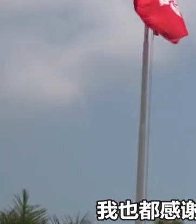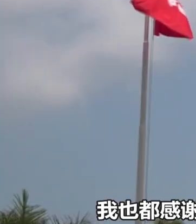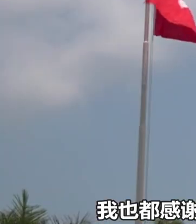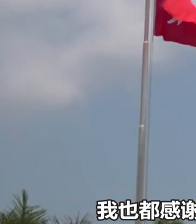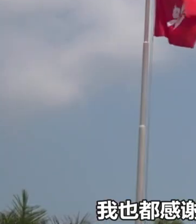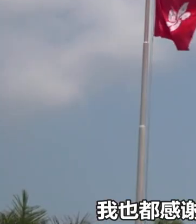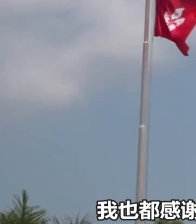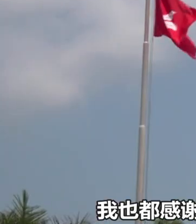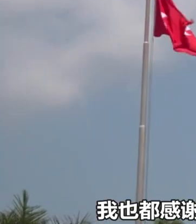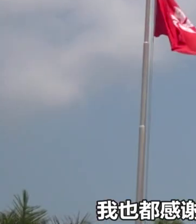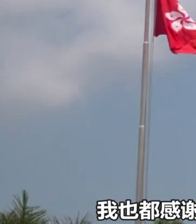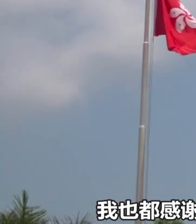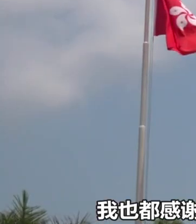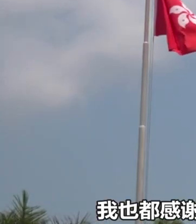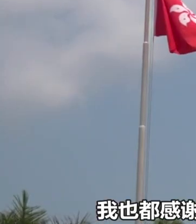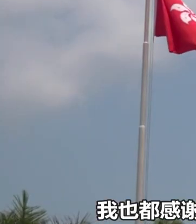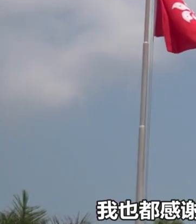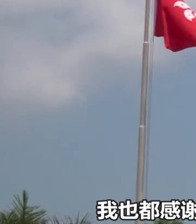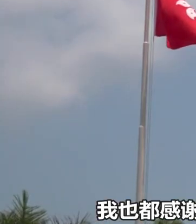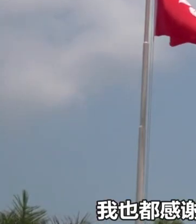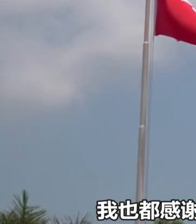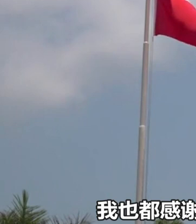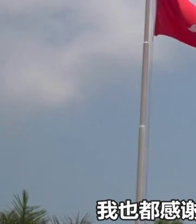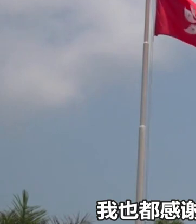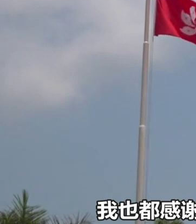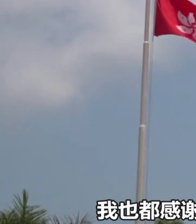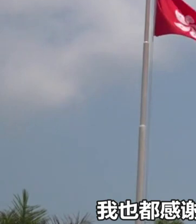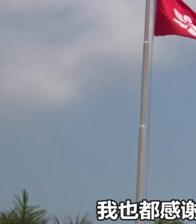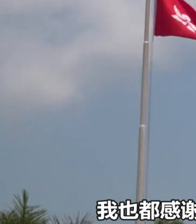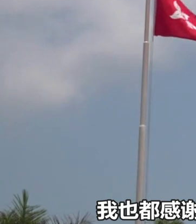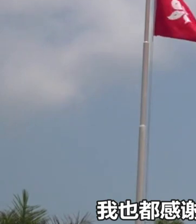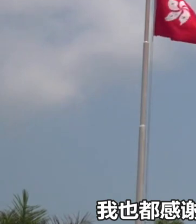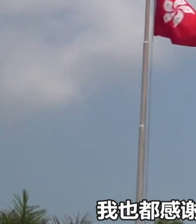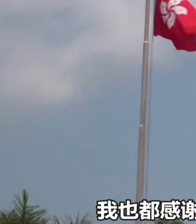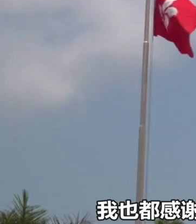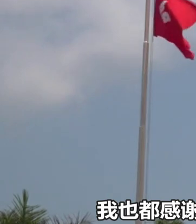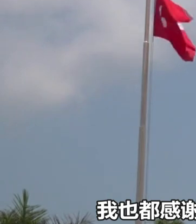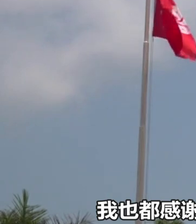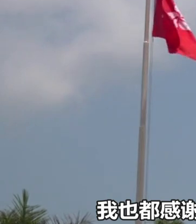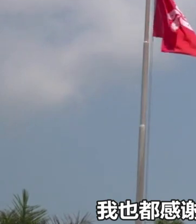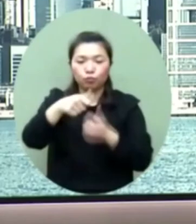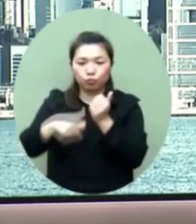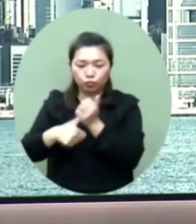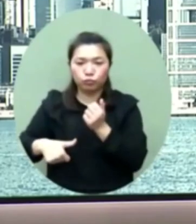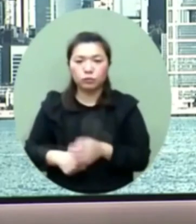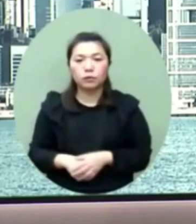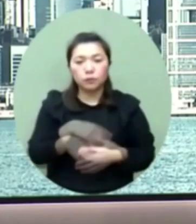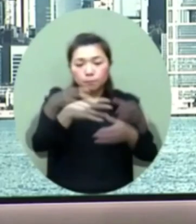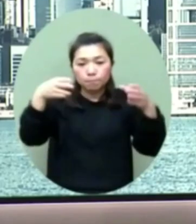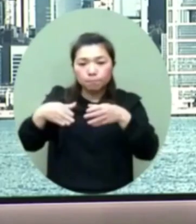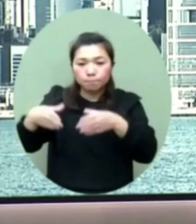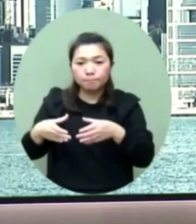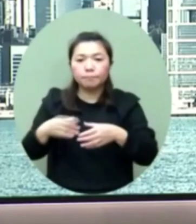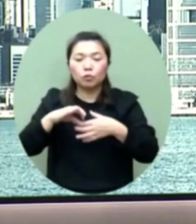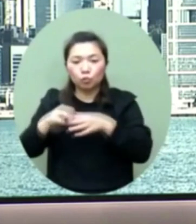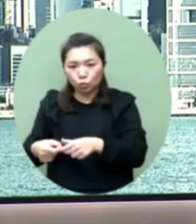和我共事的立法会议员、政府委员会委员、团体、机